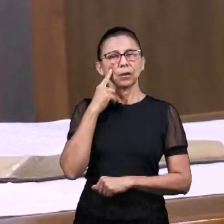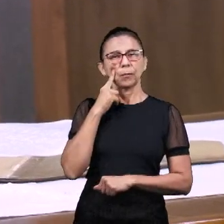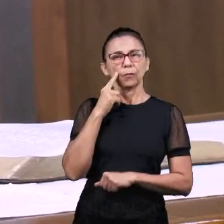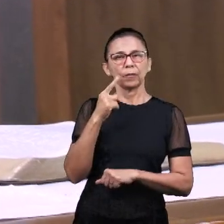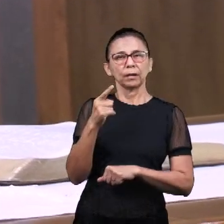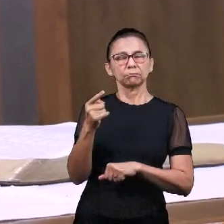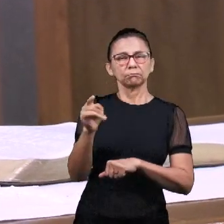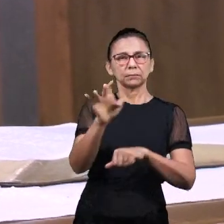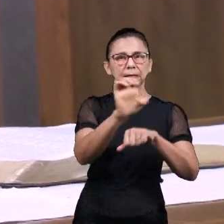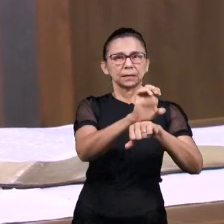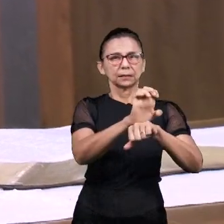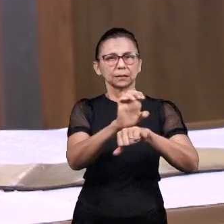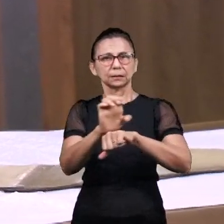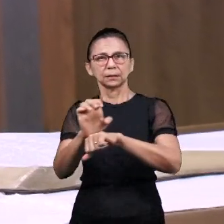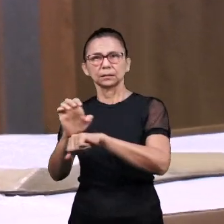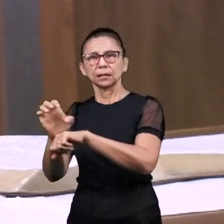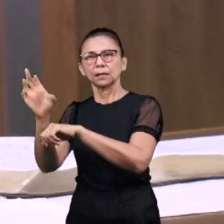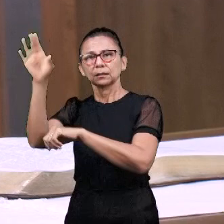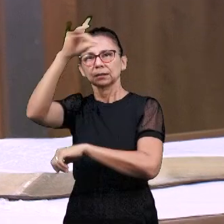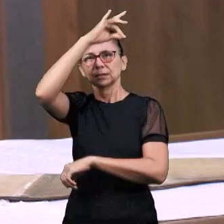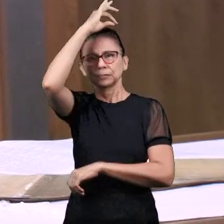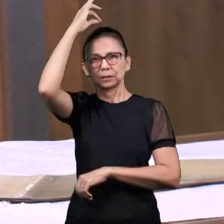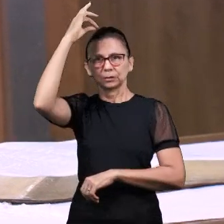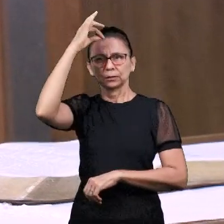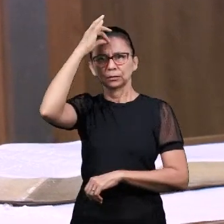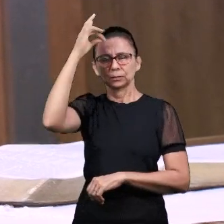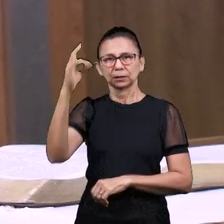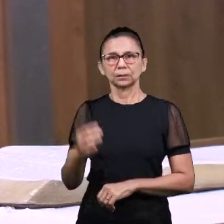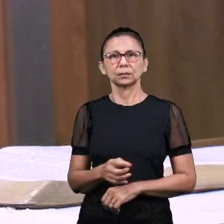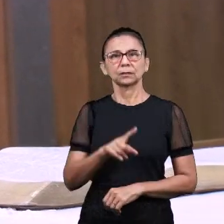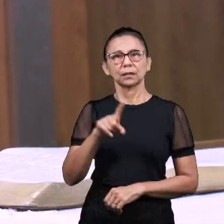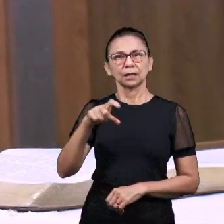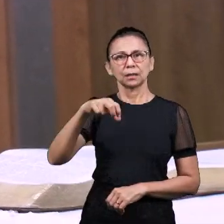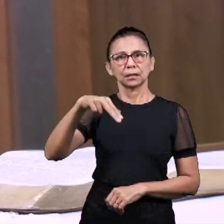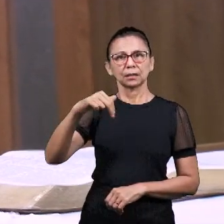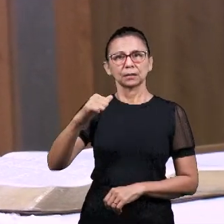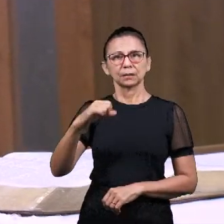réponse sera donnée par la sœur Natalia, la jeune fille